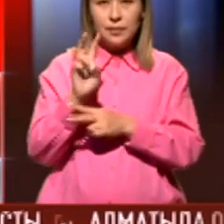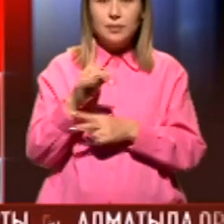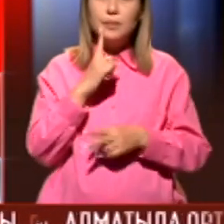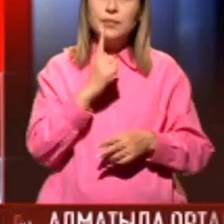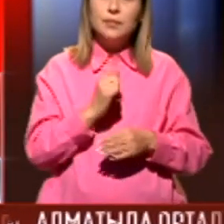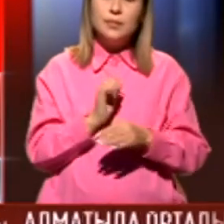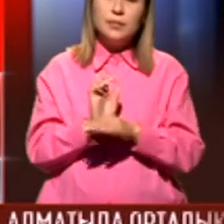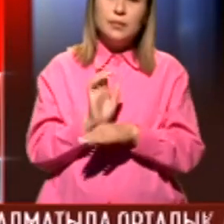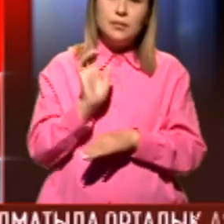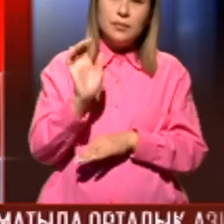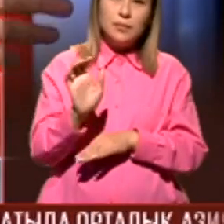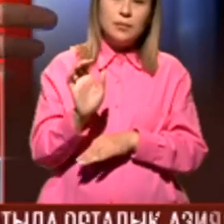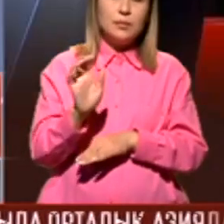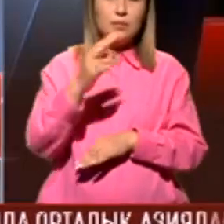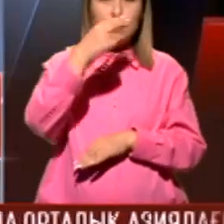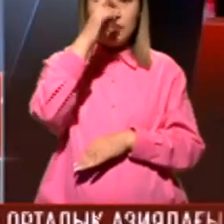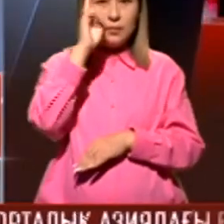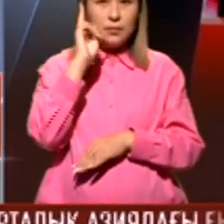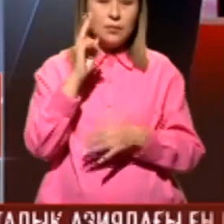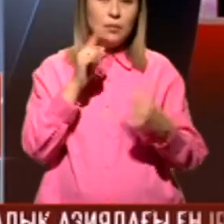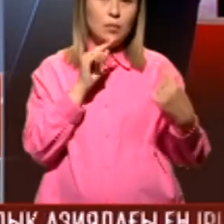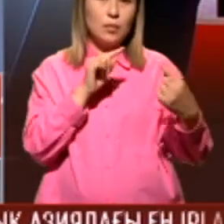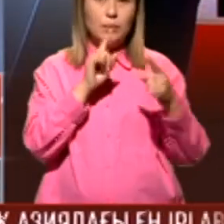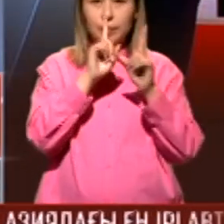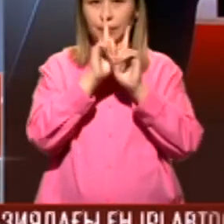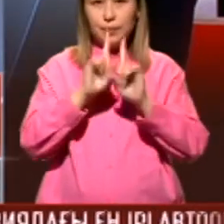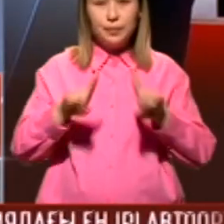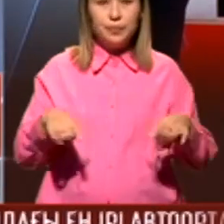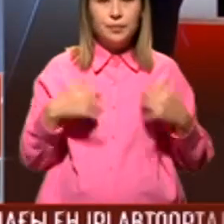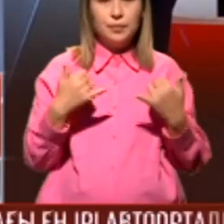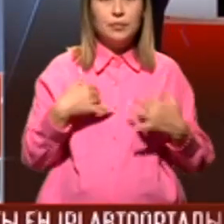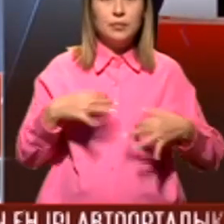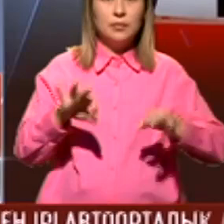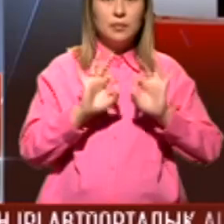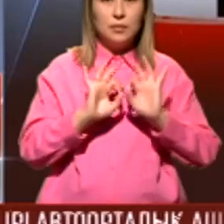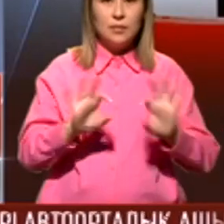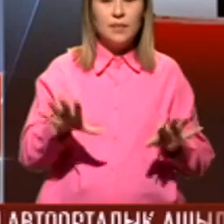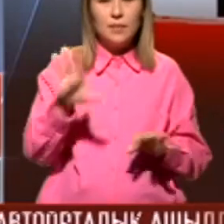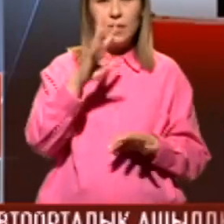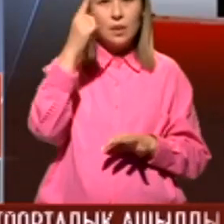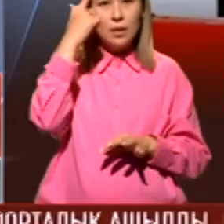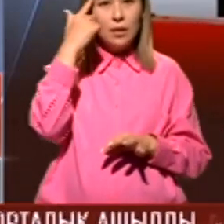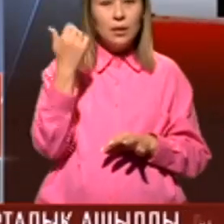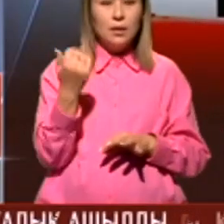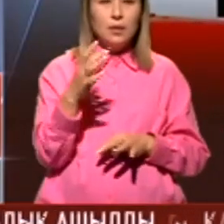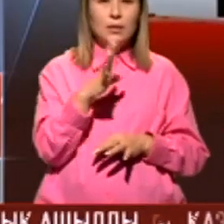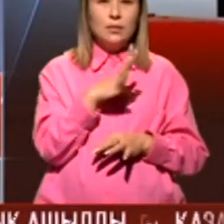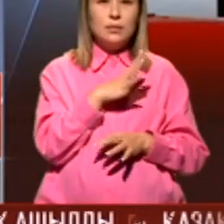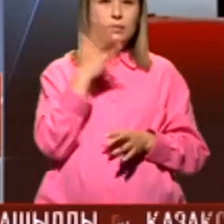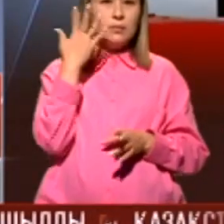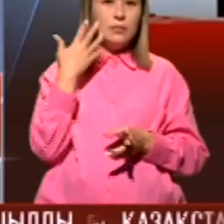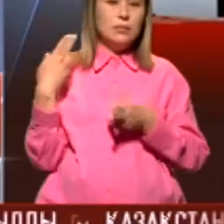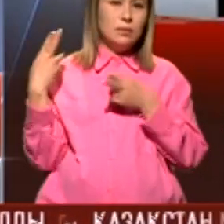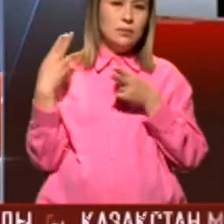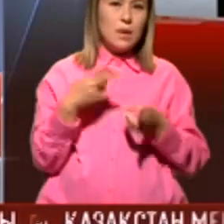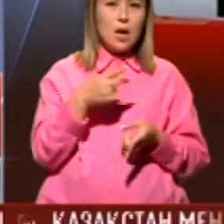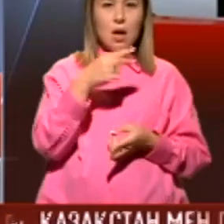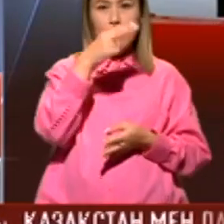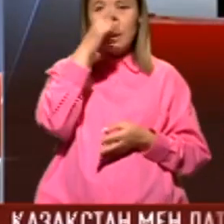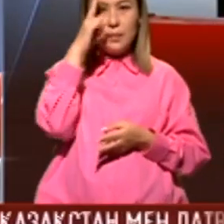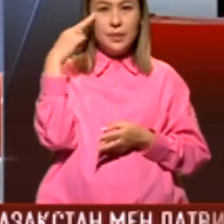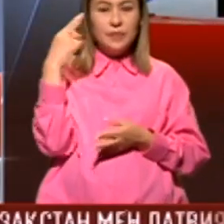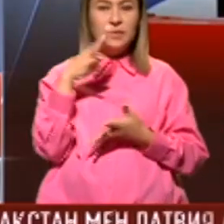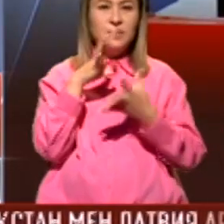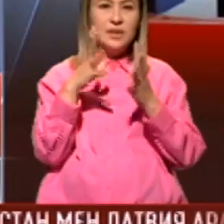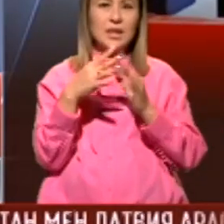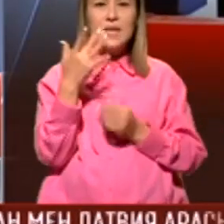жіберіп, Әзірбайжанға қарсы соғысқа шықпайды деген. Мен кеше соның өзіңіз де айтып кеттіңіз, Нэнси Пелоси келген күні Арменияның бүкіл